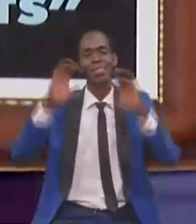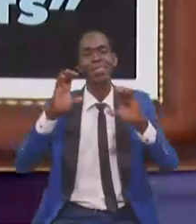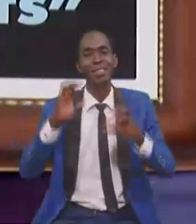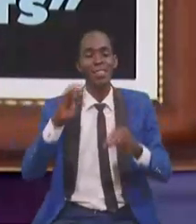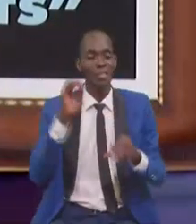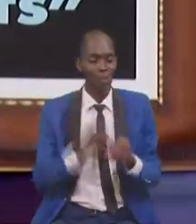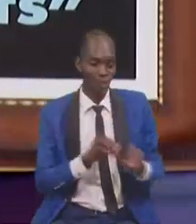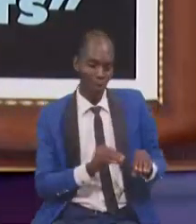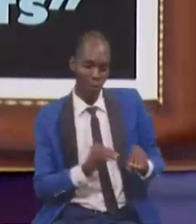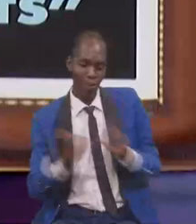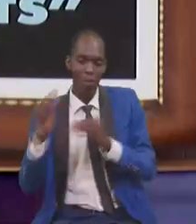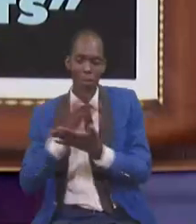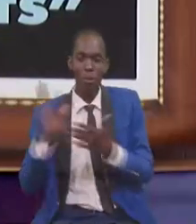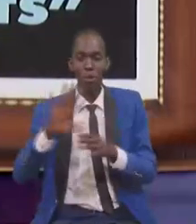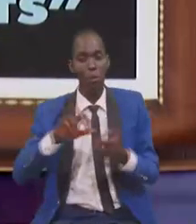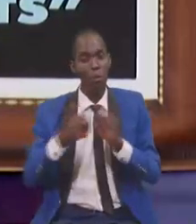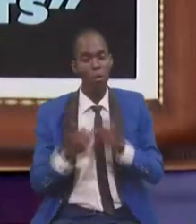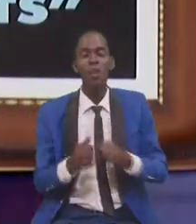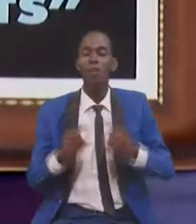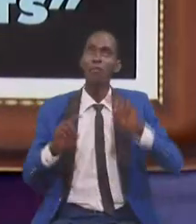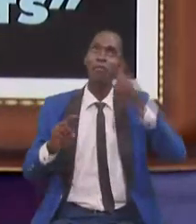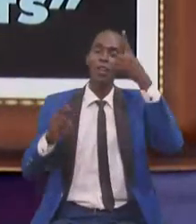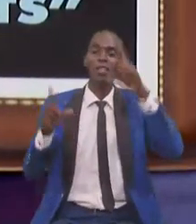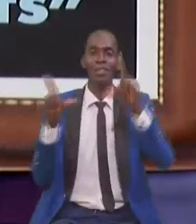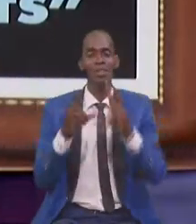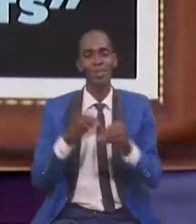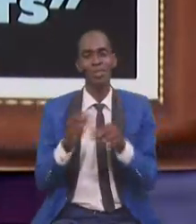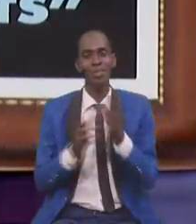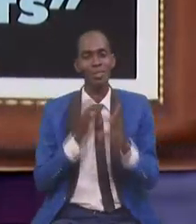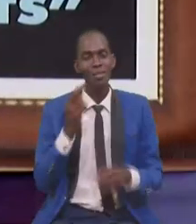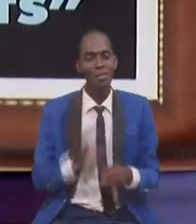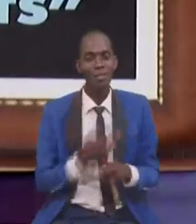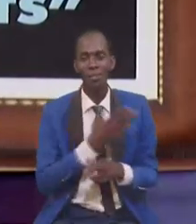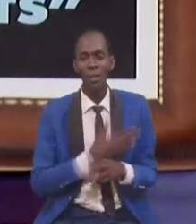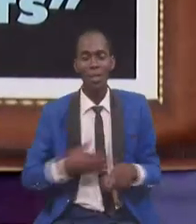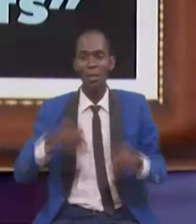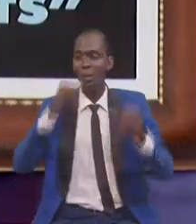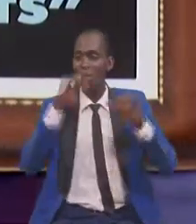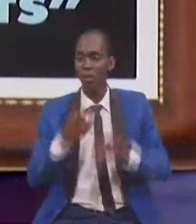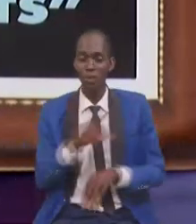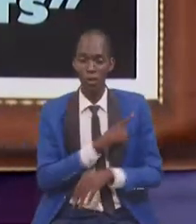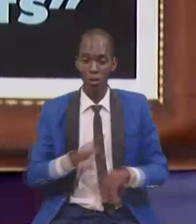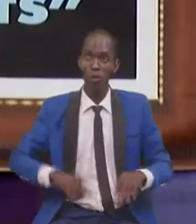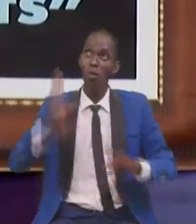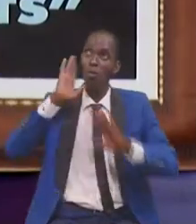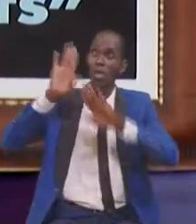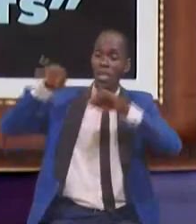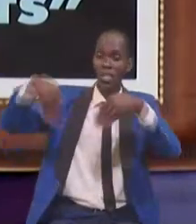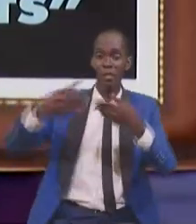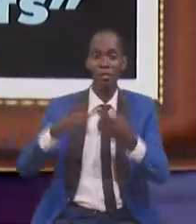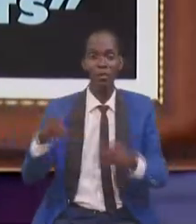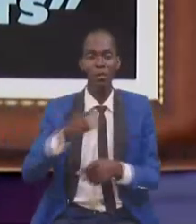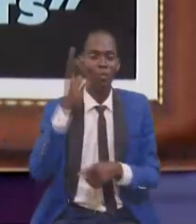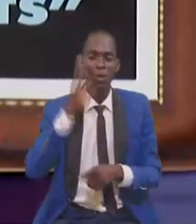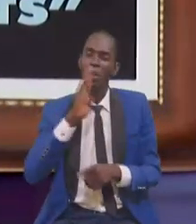À déplacer vos montagnes, vous serez premier. Et dans la bénédiction que le Seigneur va vous